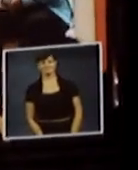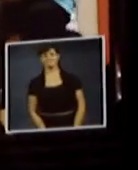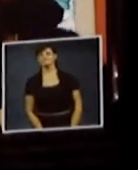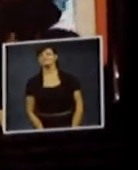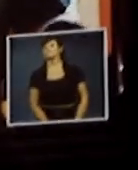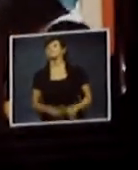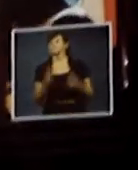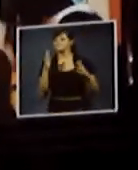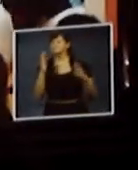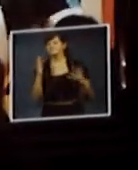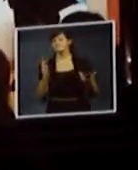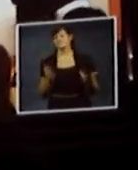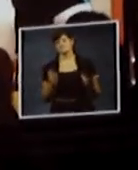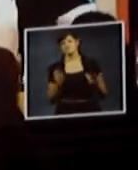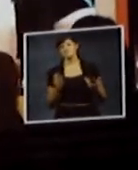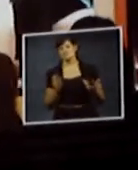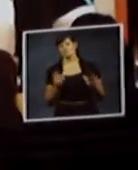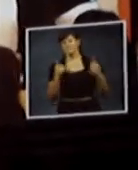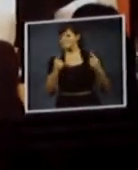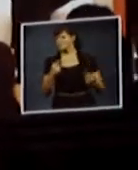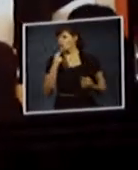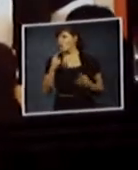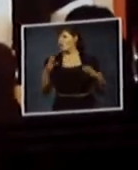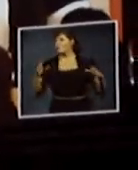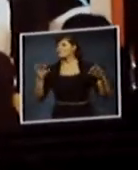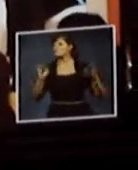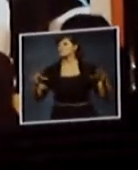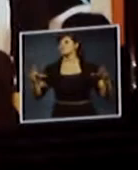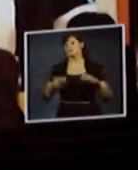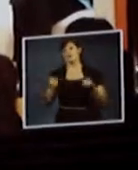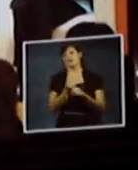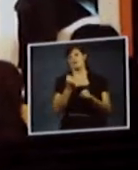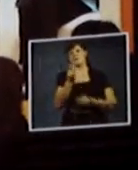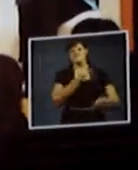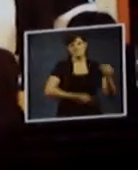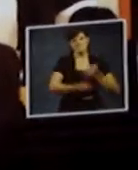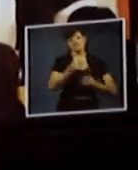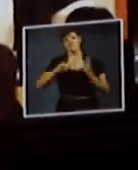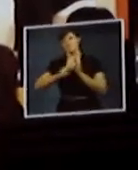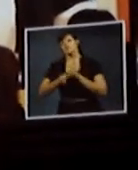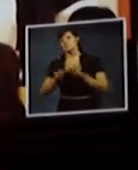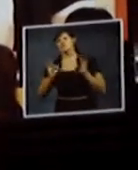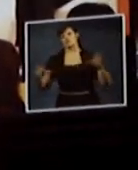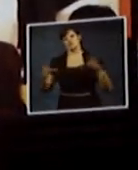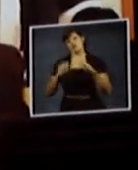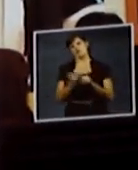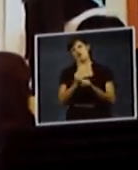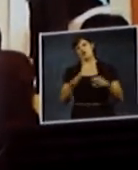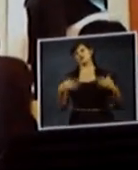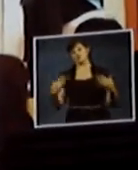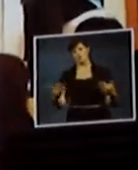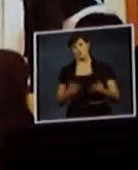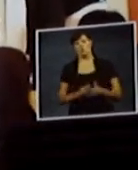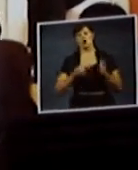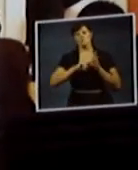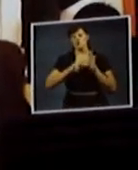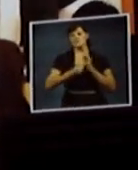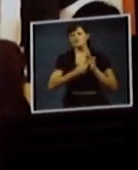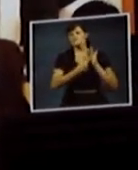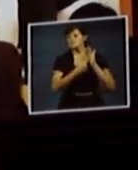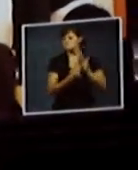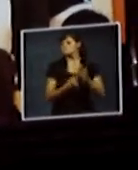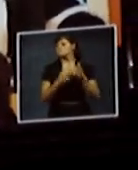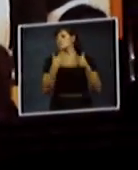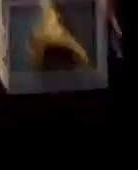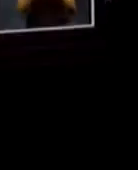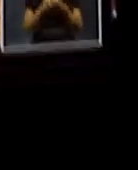Das ist jetzt, glaube ich, was man gute Zusammenarbeit nennt zwischen Politik und Wirtschaft. Da muss man sich einig sein. Die Politik gibt so die Richtung an und dann kann man es gemeinsam